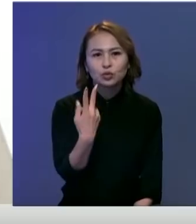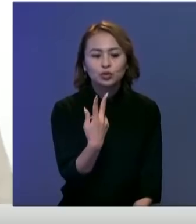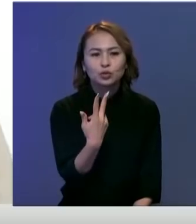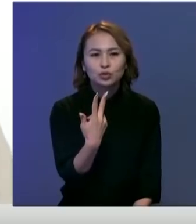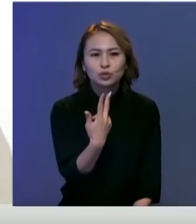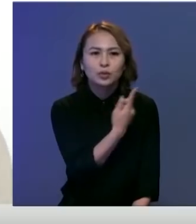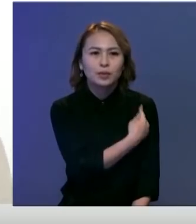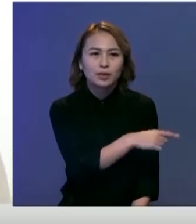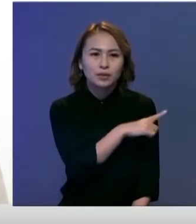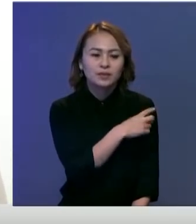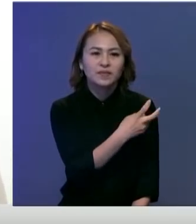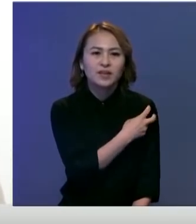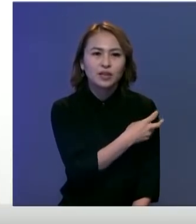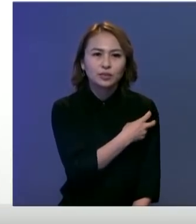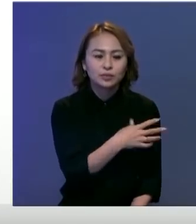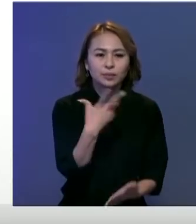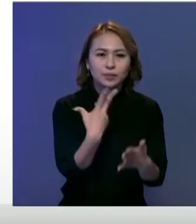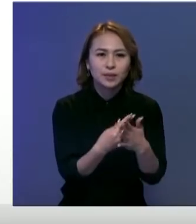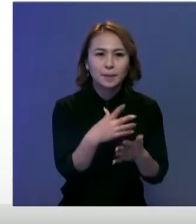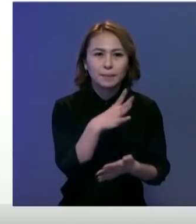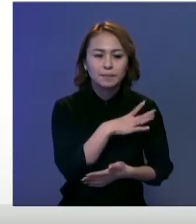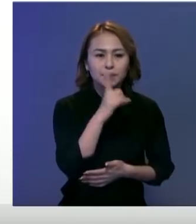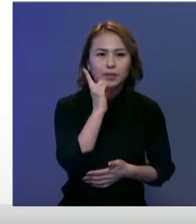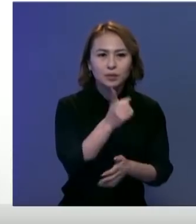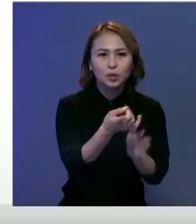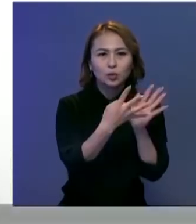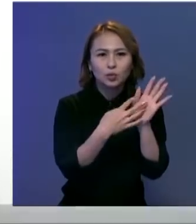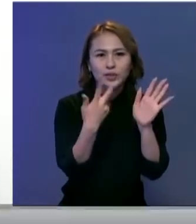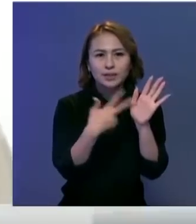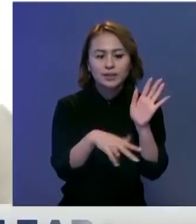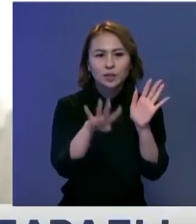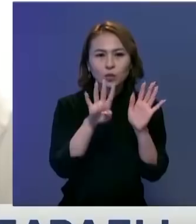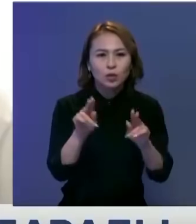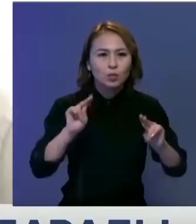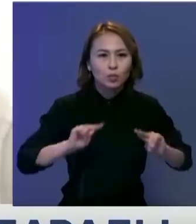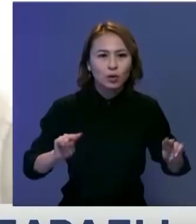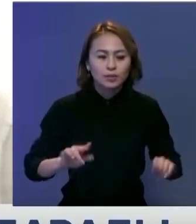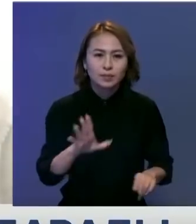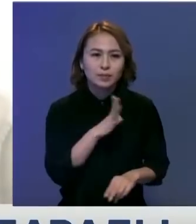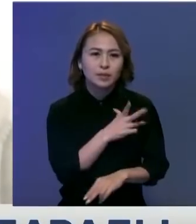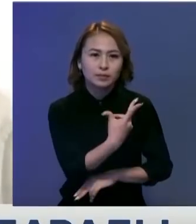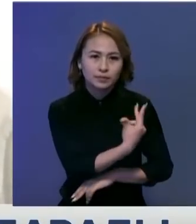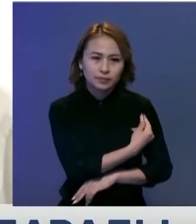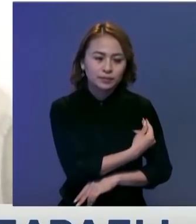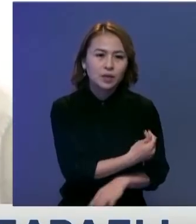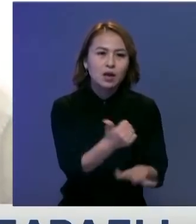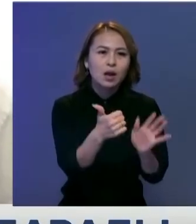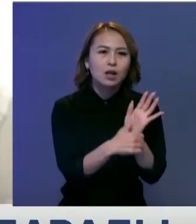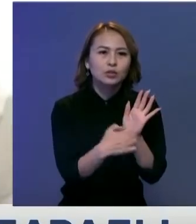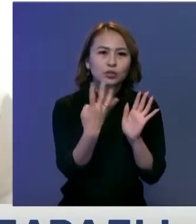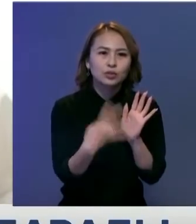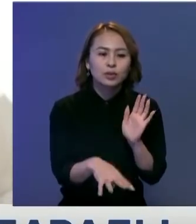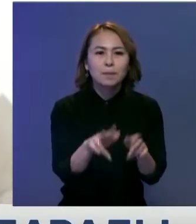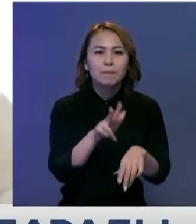Сонмен бірге 1984 педагогтар, 648